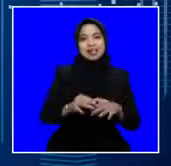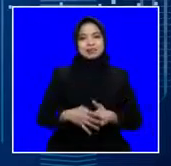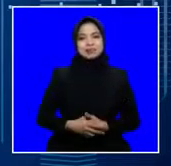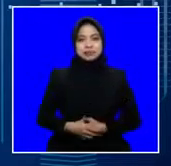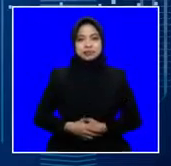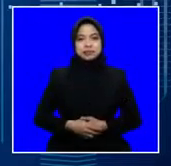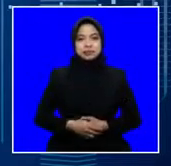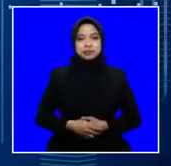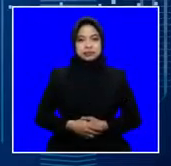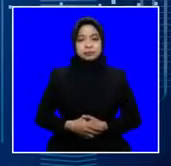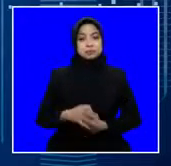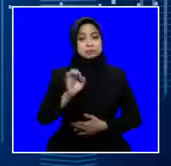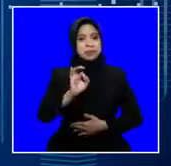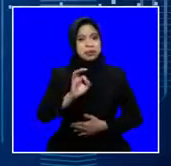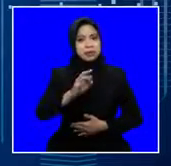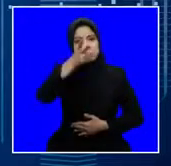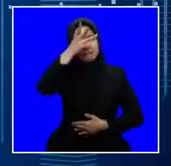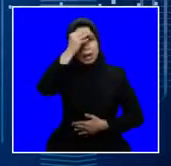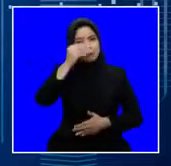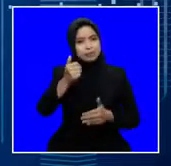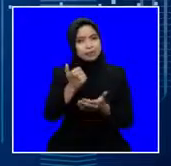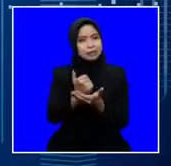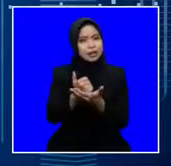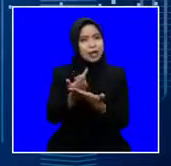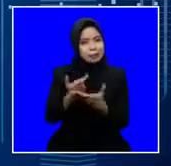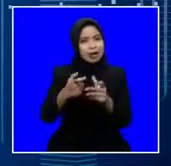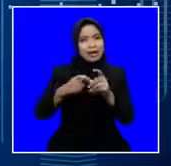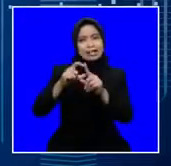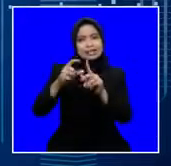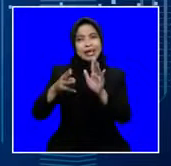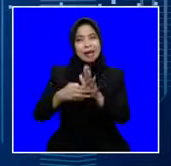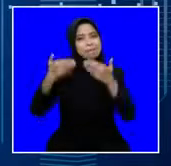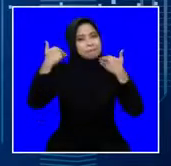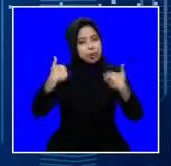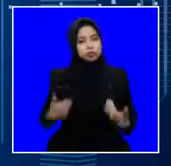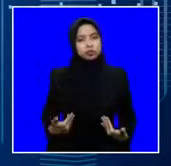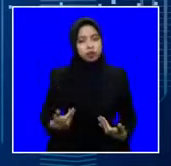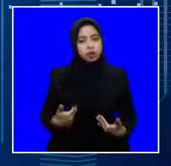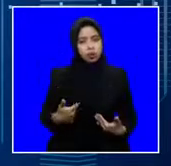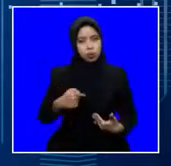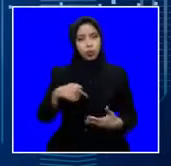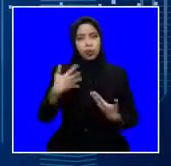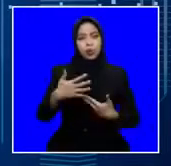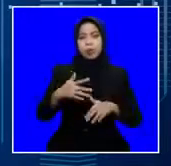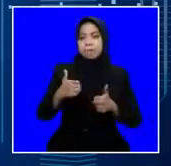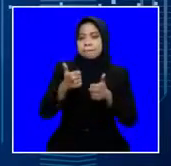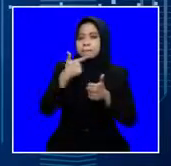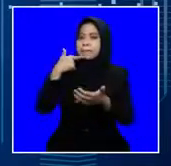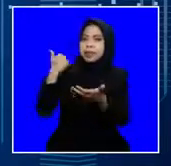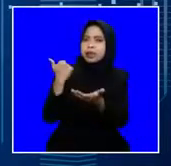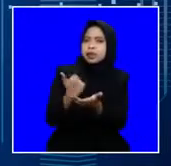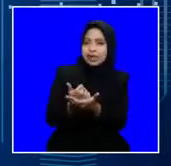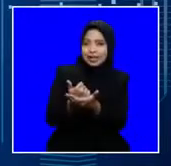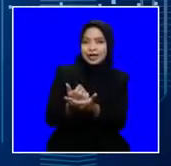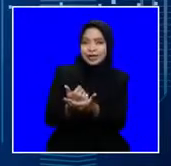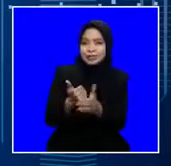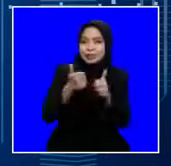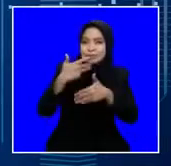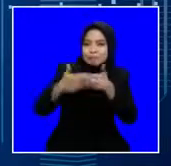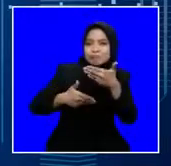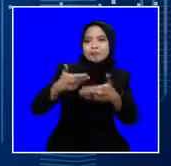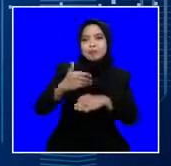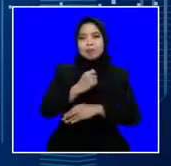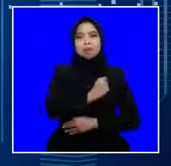sekalian, kita semuanya memahami bahwa sumber daya manusia adalah aset yang paling berharga dan paling penting bagi